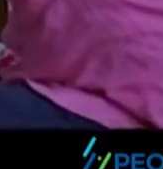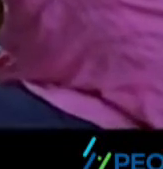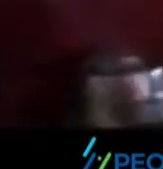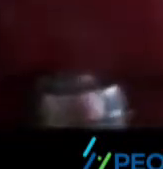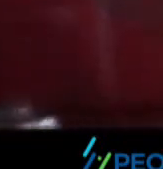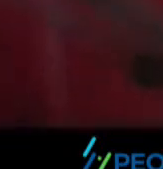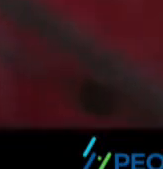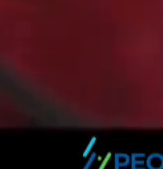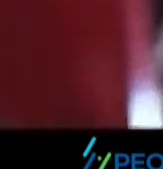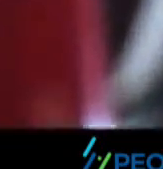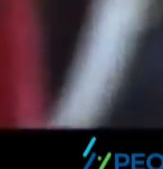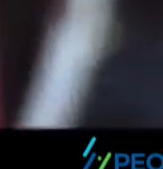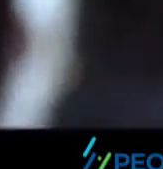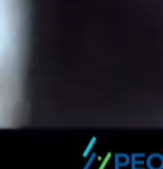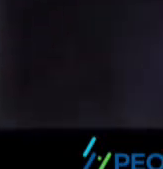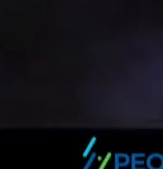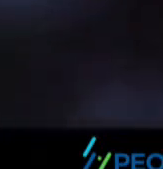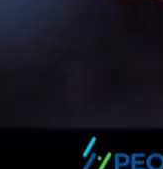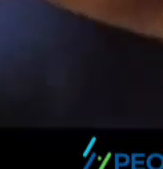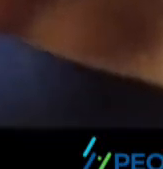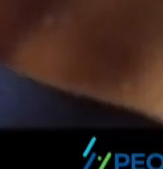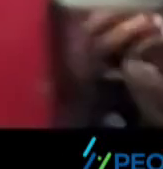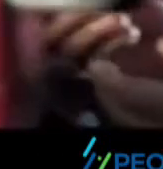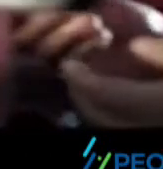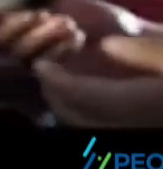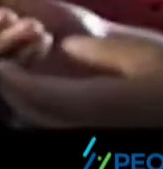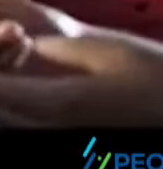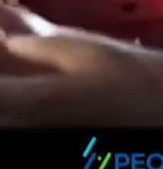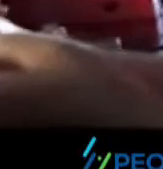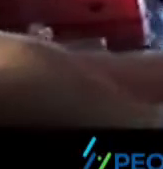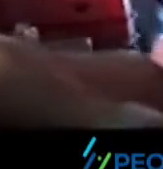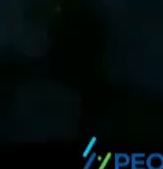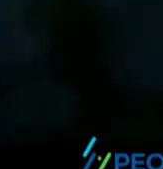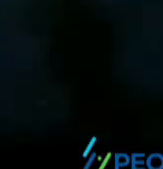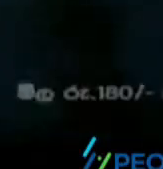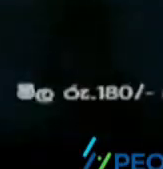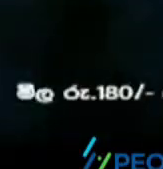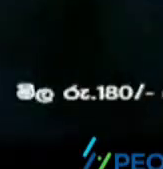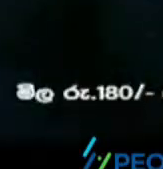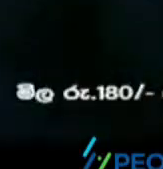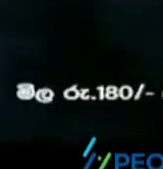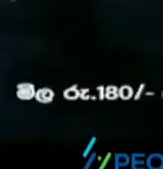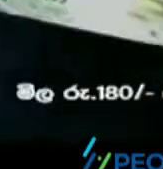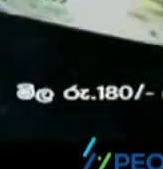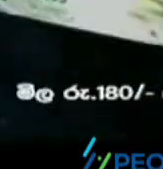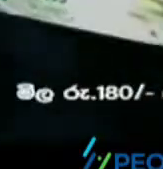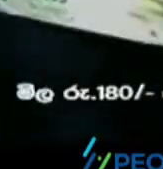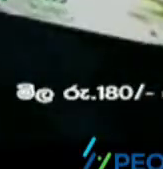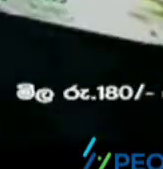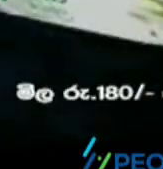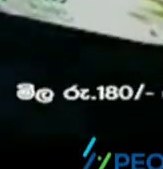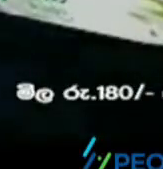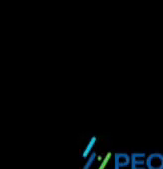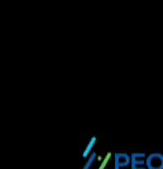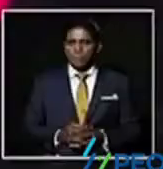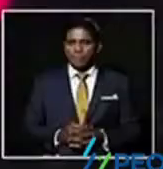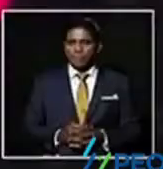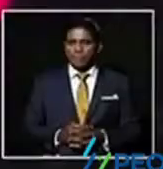අනුරූපා දෙවිදුන් ජීවන ගමන සමනවත් කරයි අනර්වා අනුකූරු.